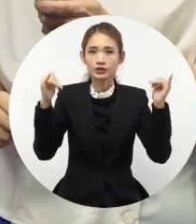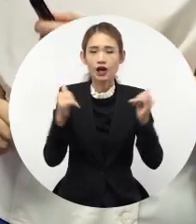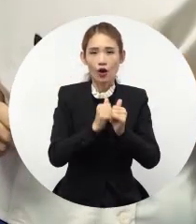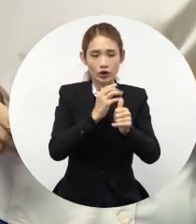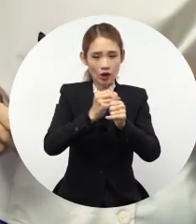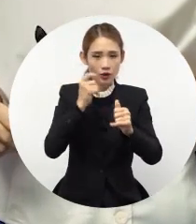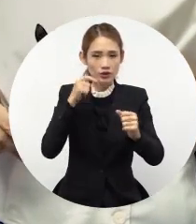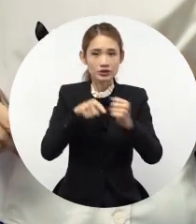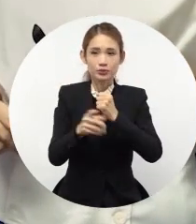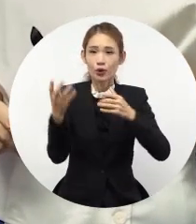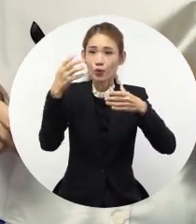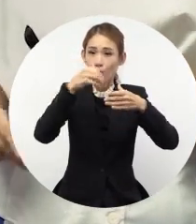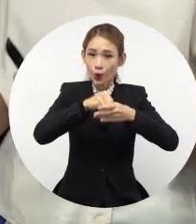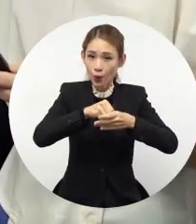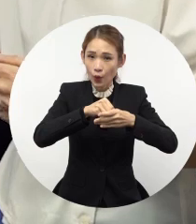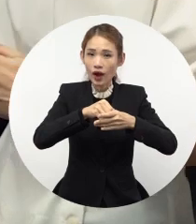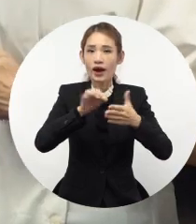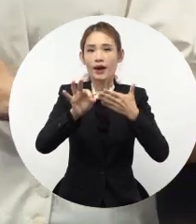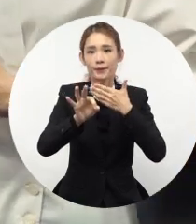장애까지 포함시키게 된다면